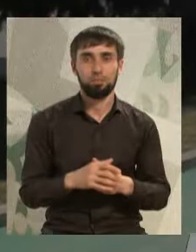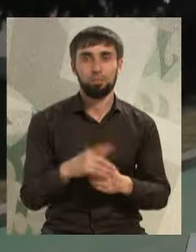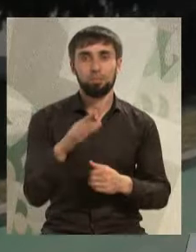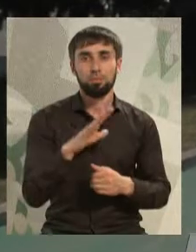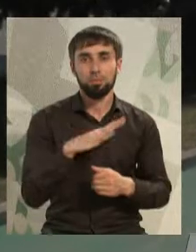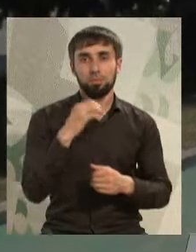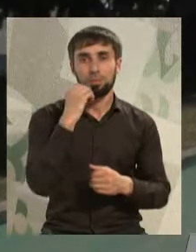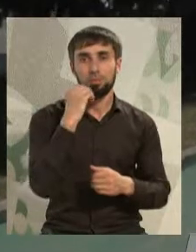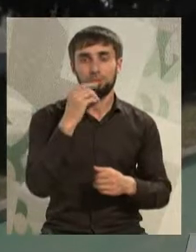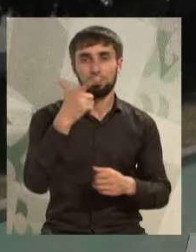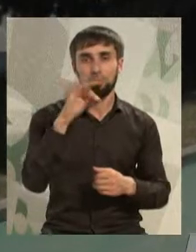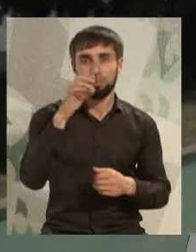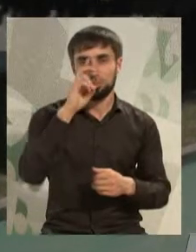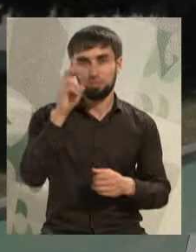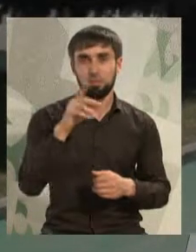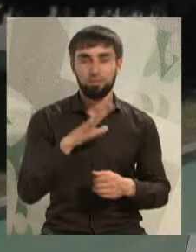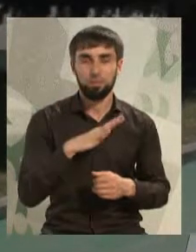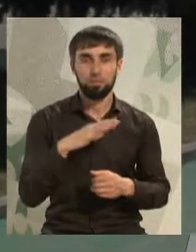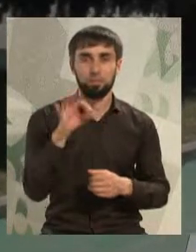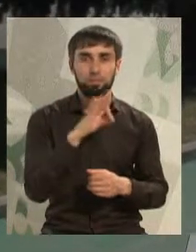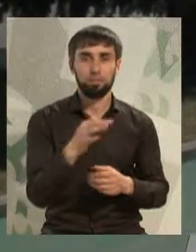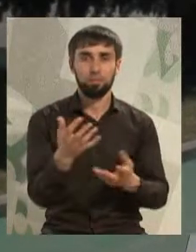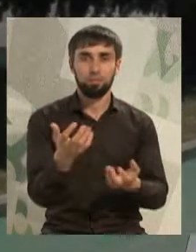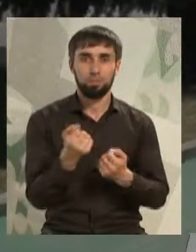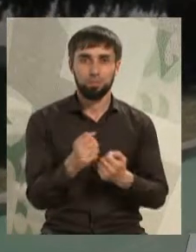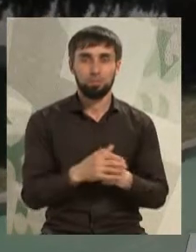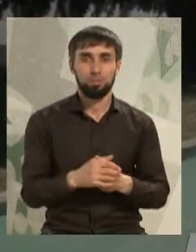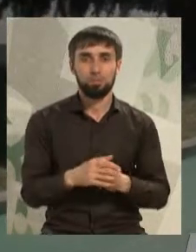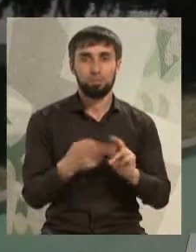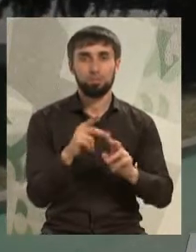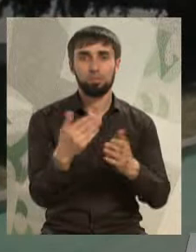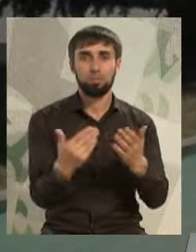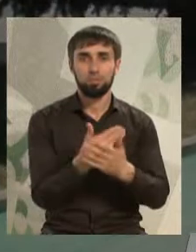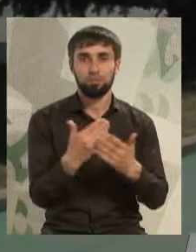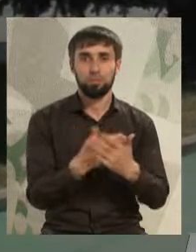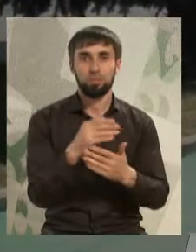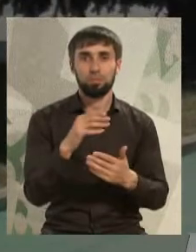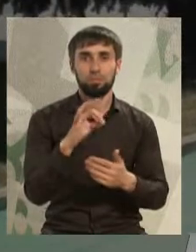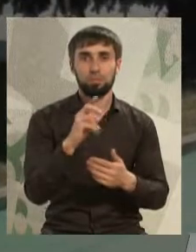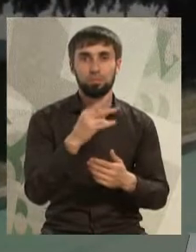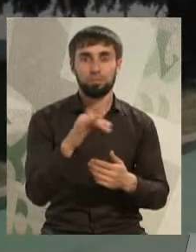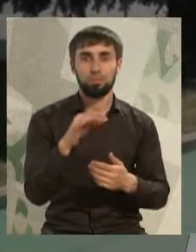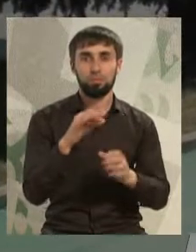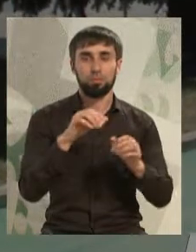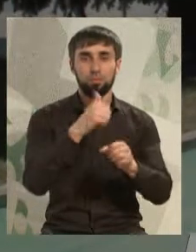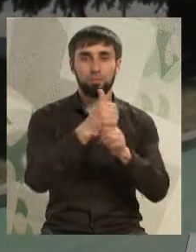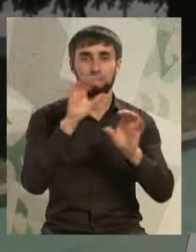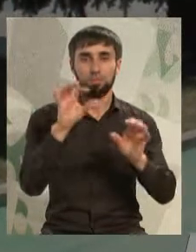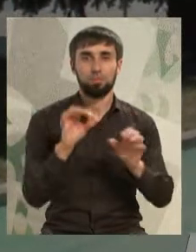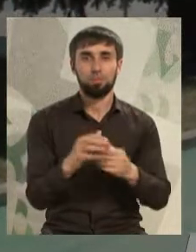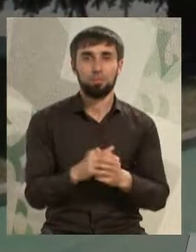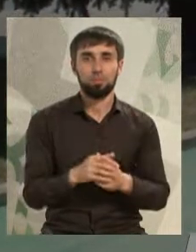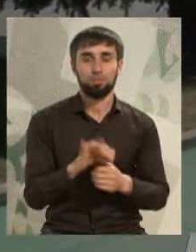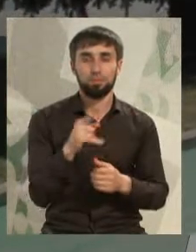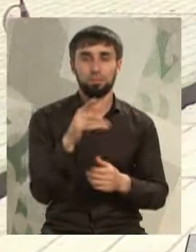предложений. Россияне проявили большой интерес к процессу обновления Конституции. Об этом свидетельствует и более 1000